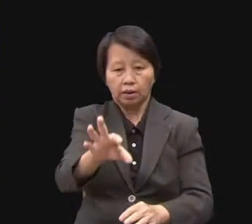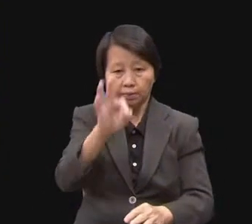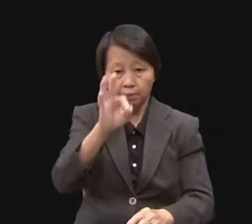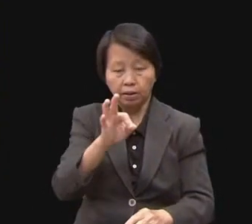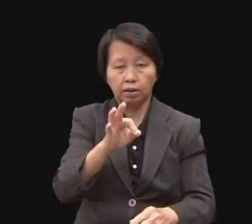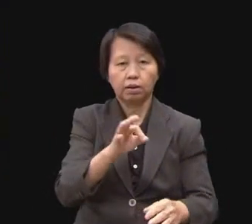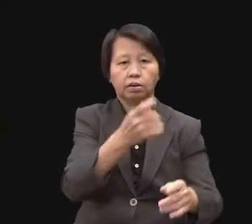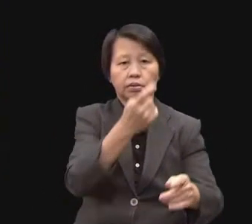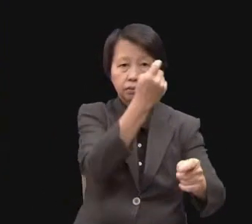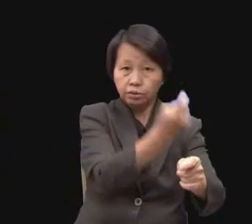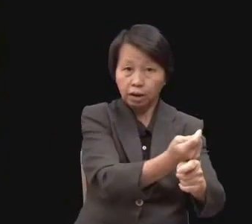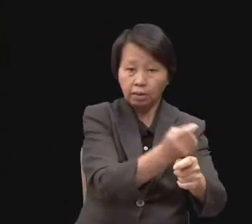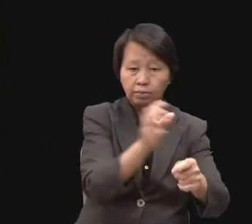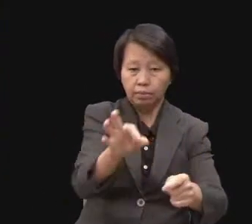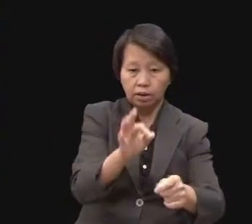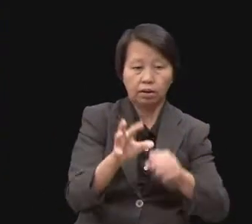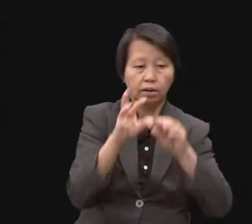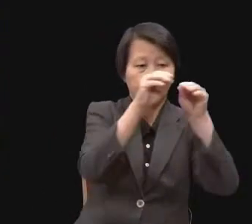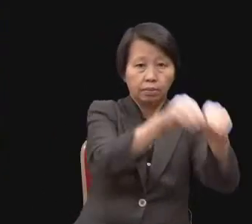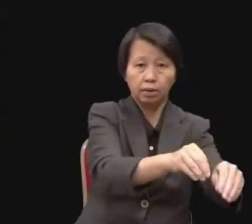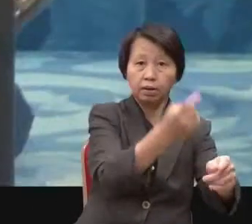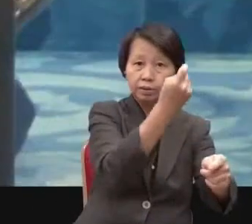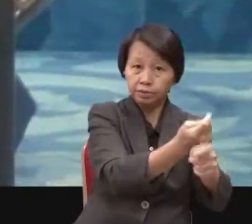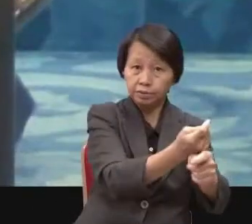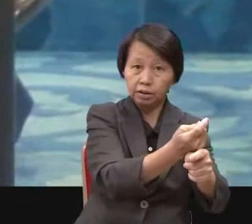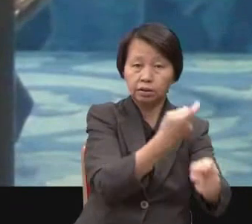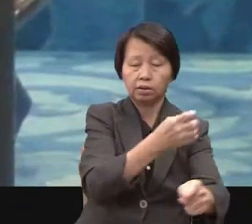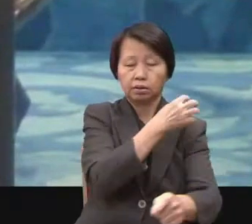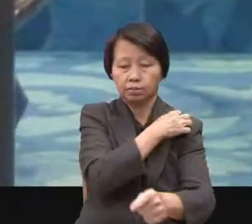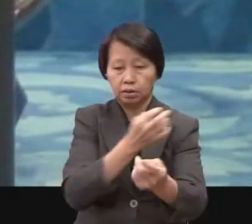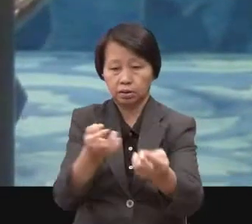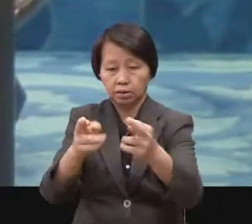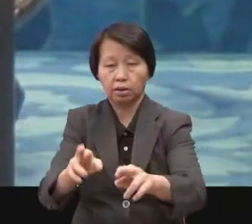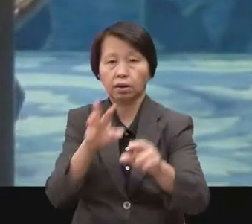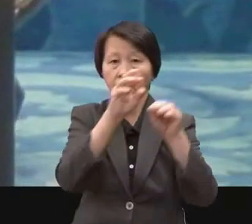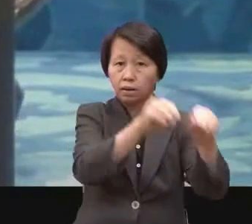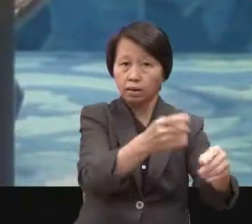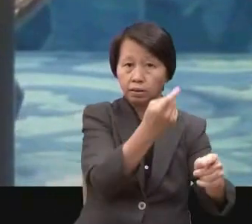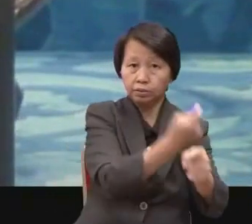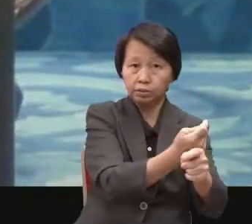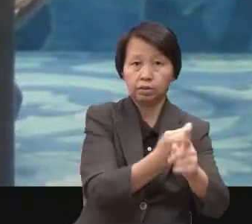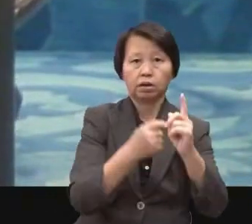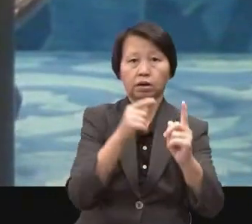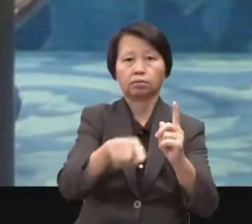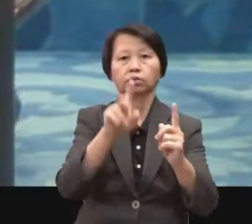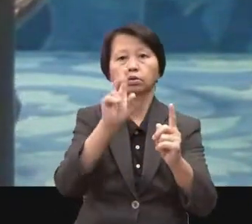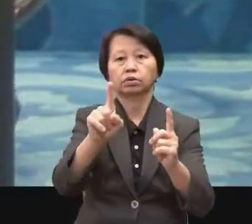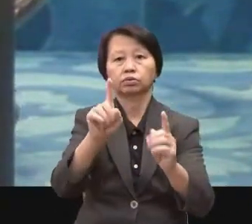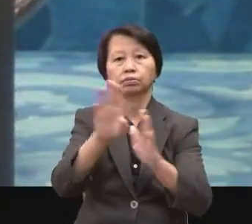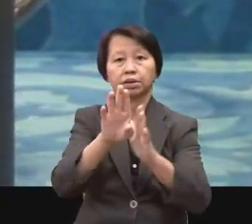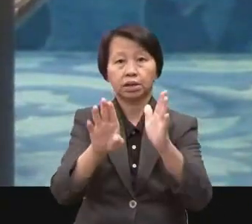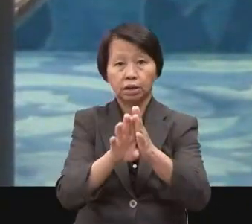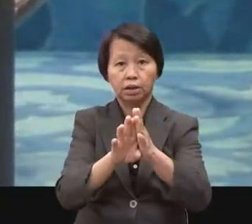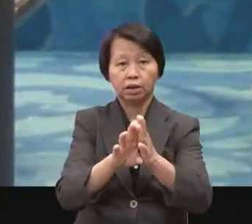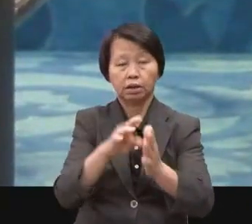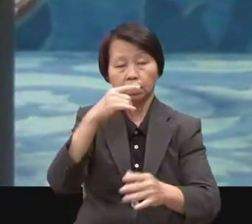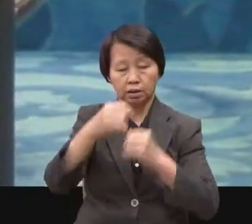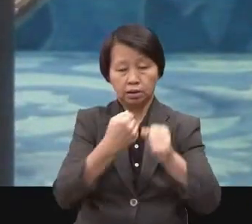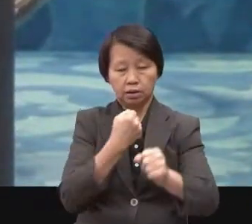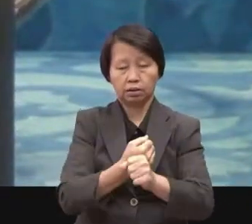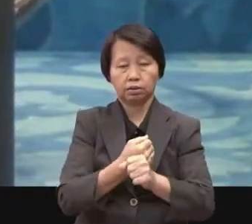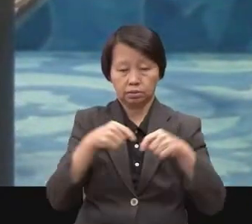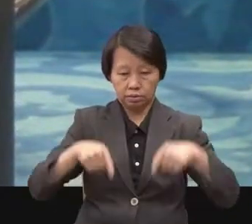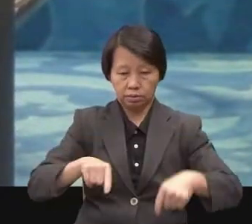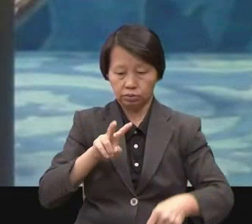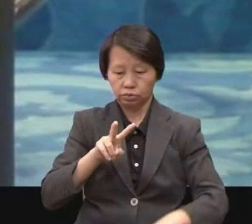kedaulatan tetap yang diserap daripada pegawai kontrak satu peran satu billion jadi untuk 2023